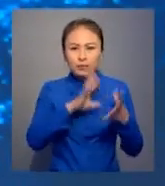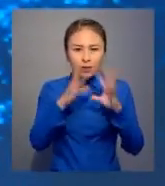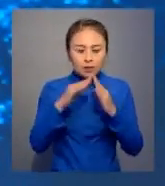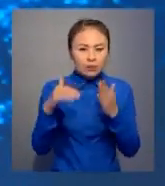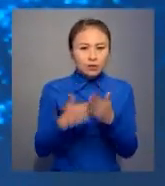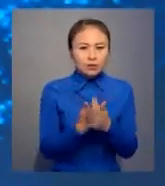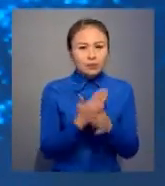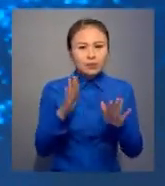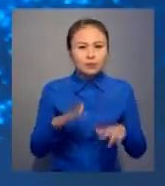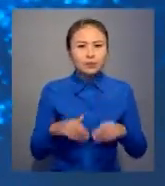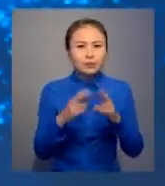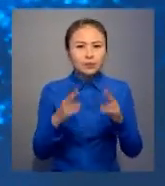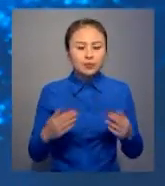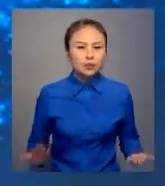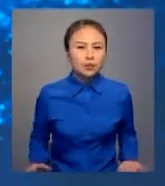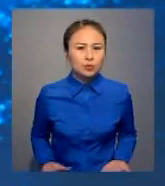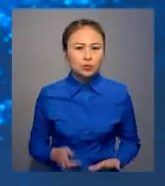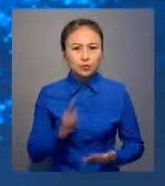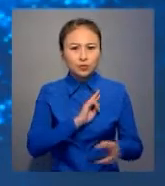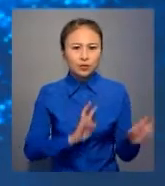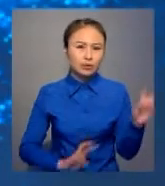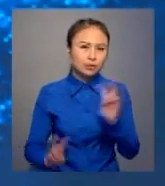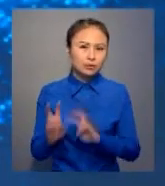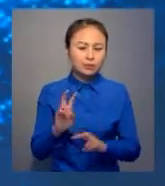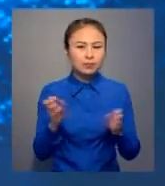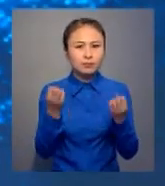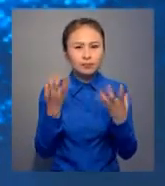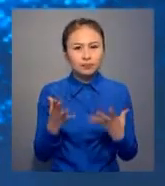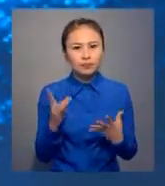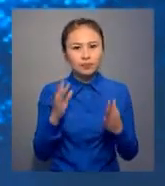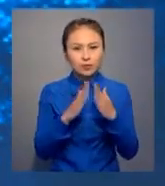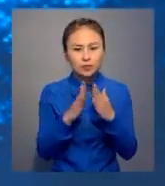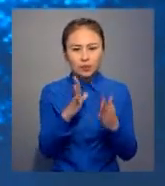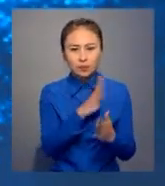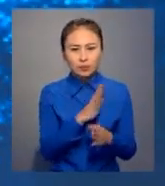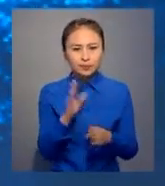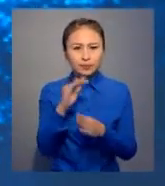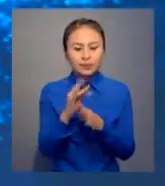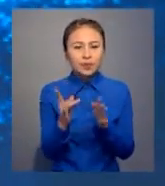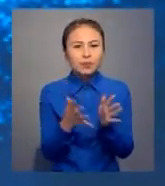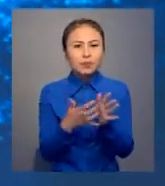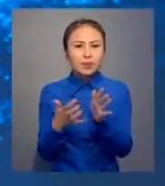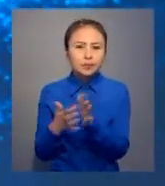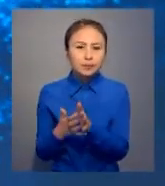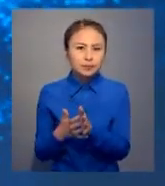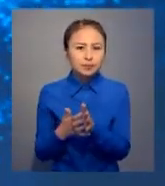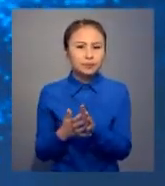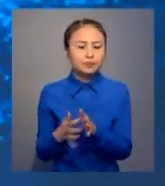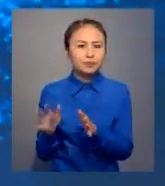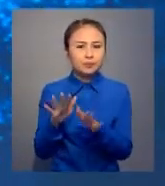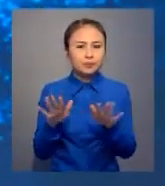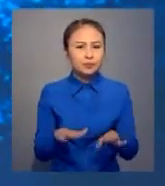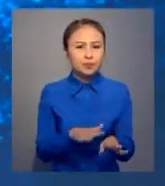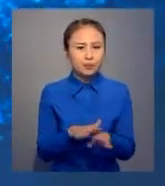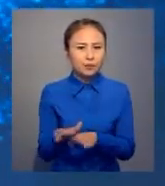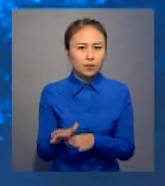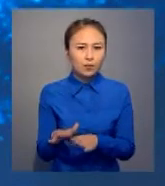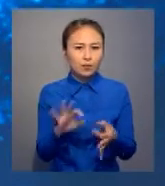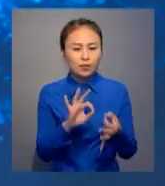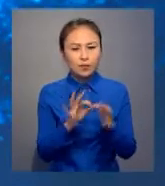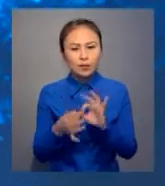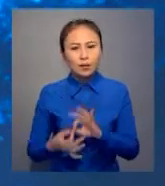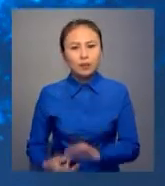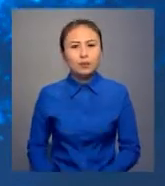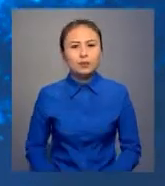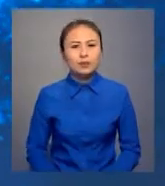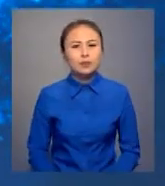келгендердің барлығы жаңа мекенде тұрақты жұмыс тауып, жайлы баспанаға ие болды. Ең бастысы олар тапшы мамандардың орнын толтырды.